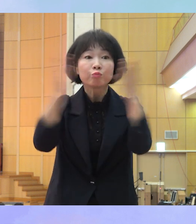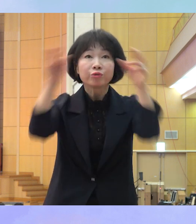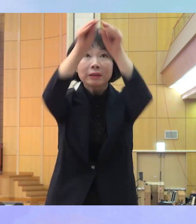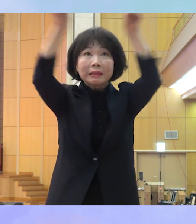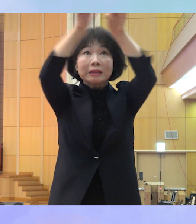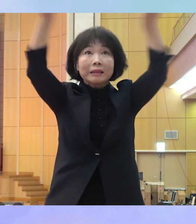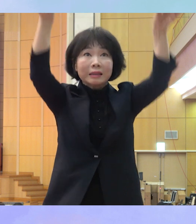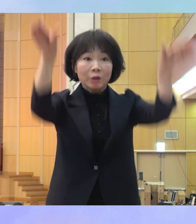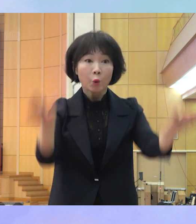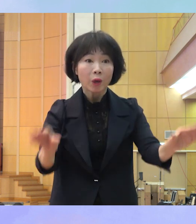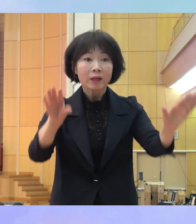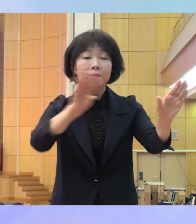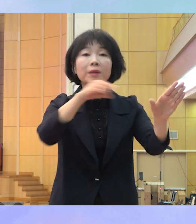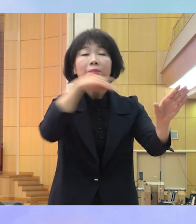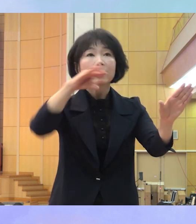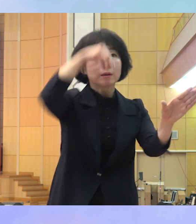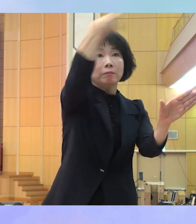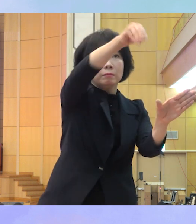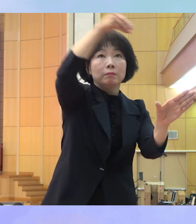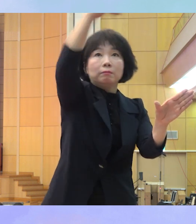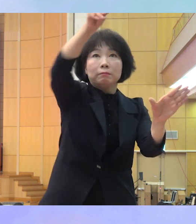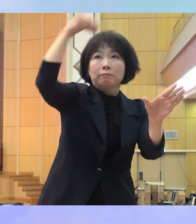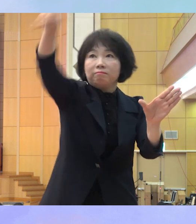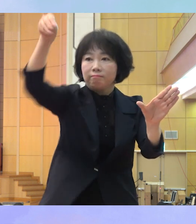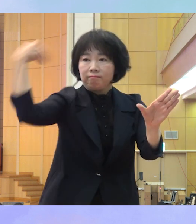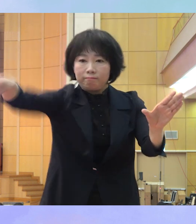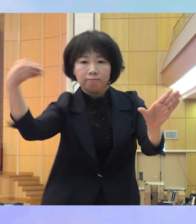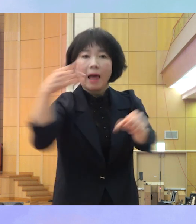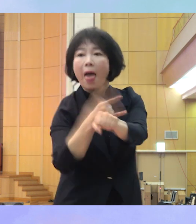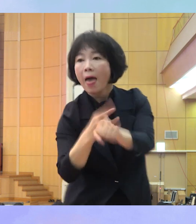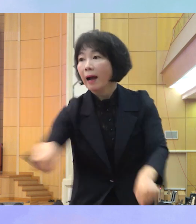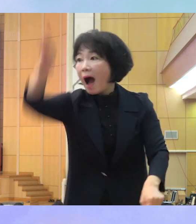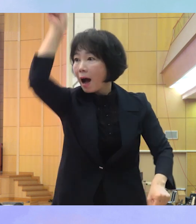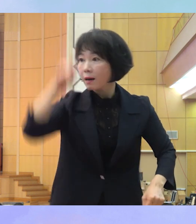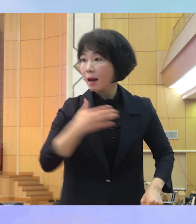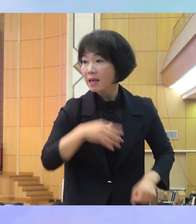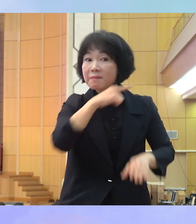임방과 좌우 설주에,